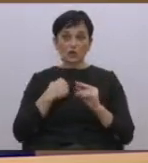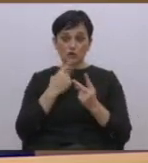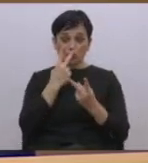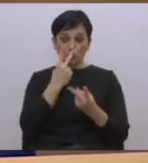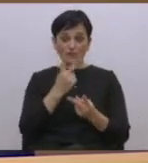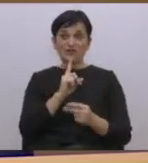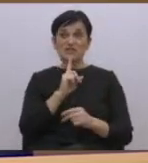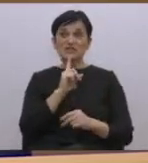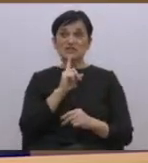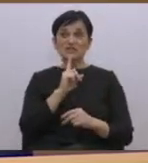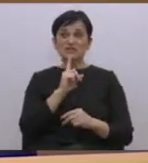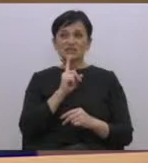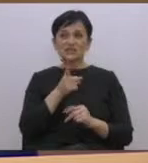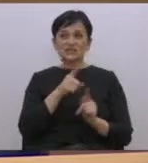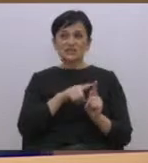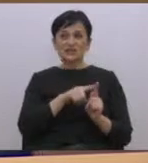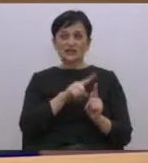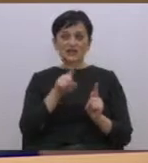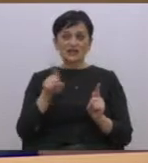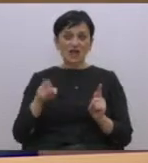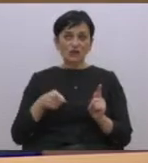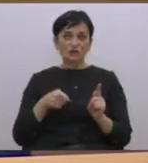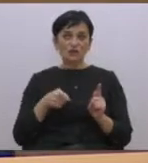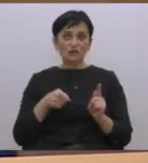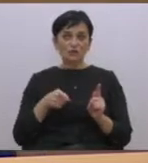celța titlui sertiți lizgan valuba și.